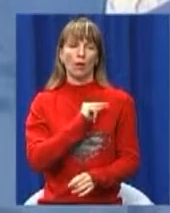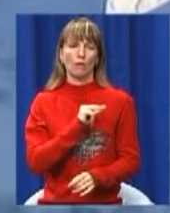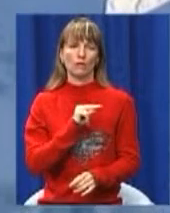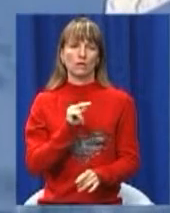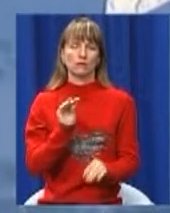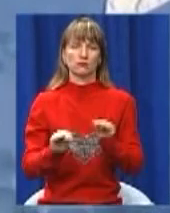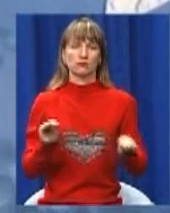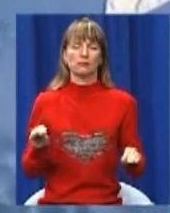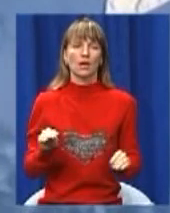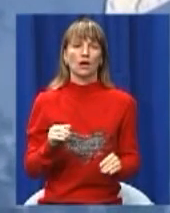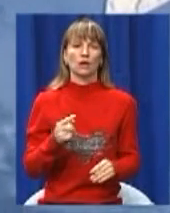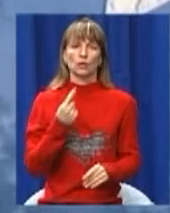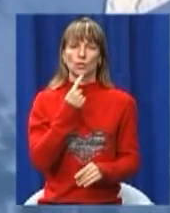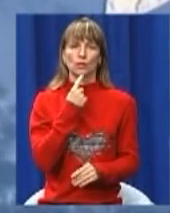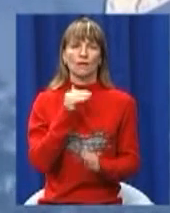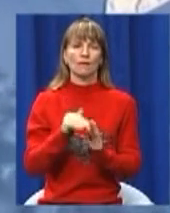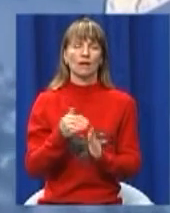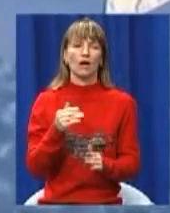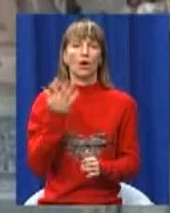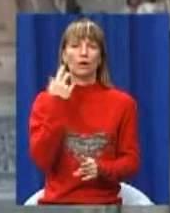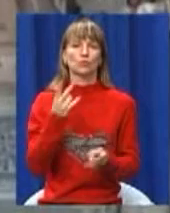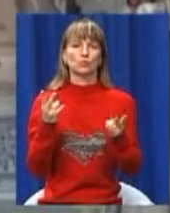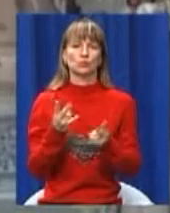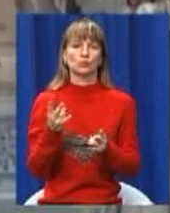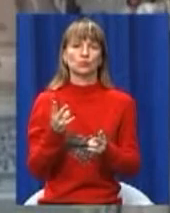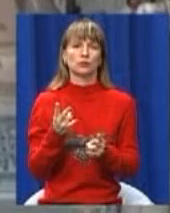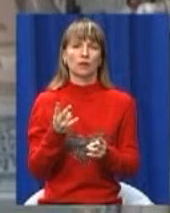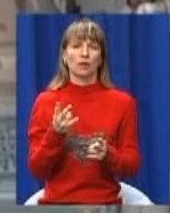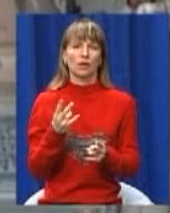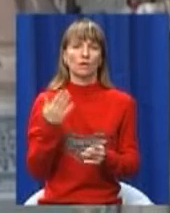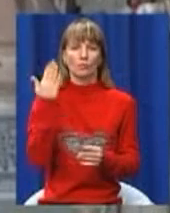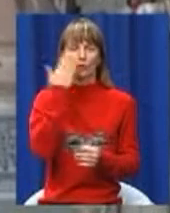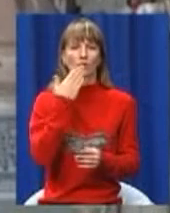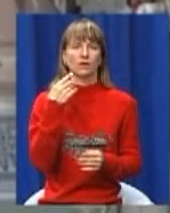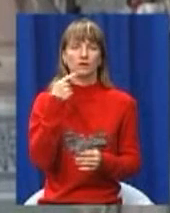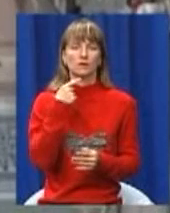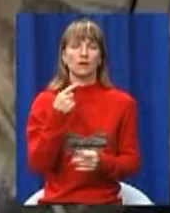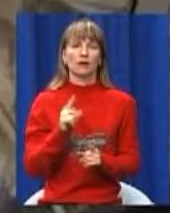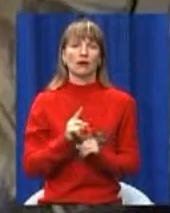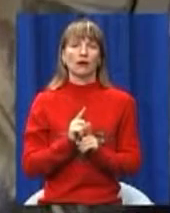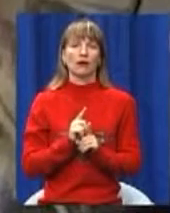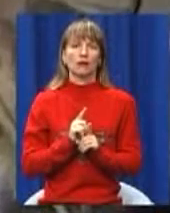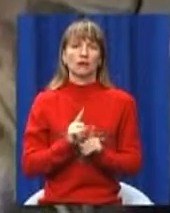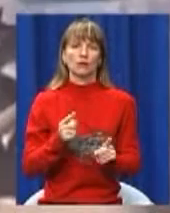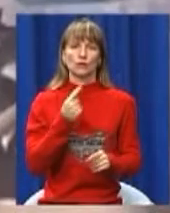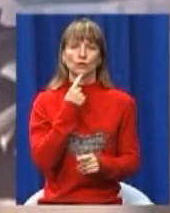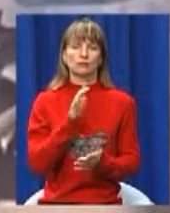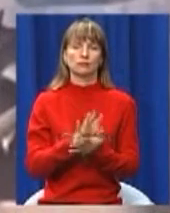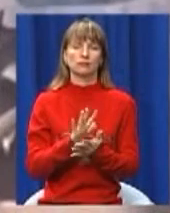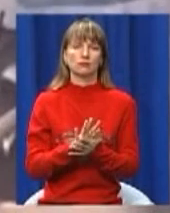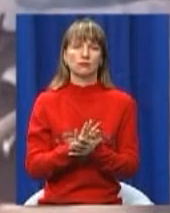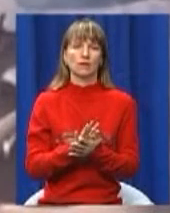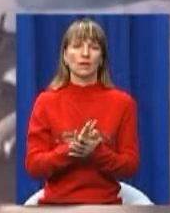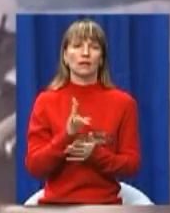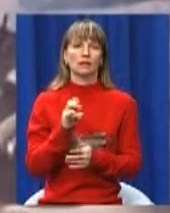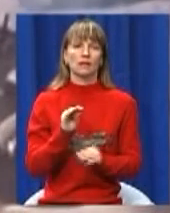апаратури. Найбільші труднощі виникають при необхідності дотримуватися особистої гігієни. Звичайно, складно забруднитися на орбітальній станції